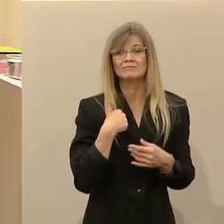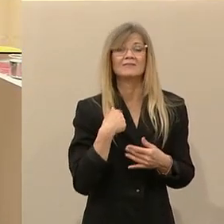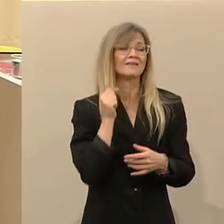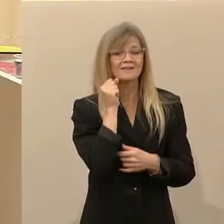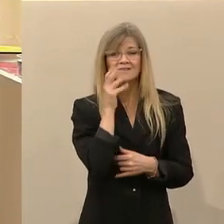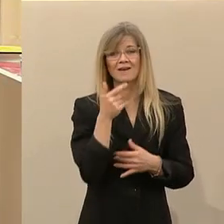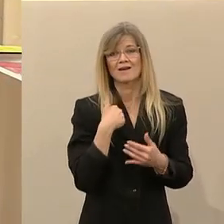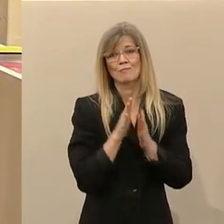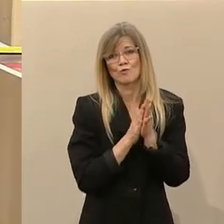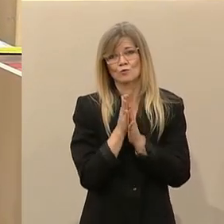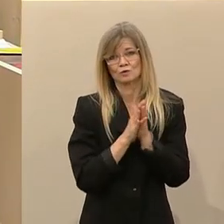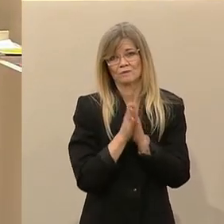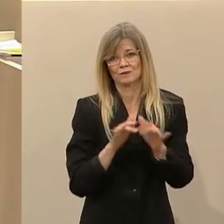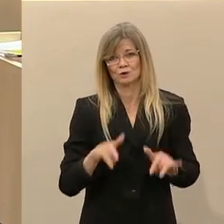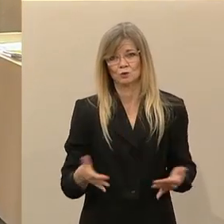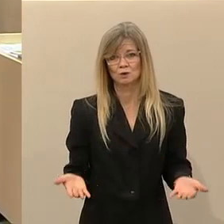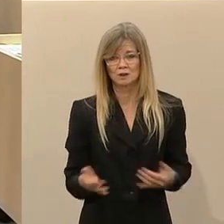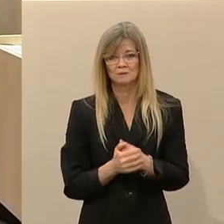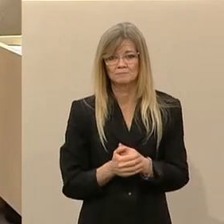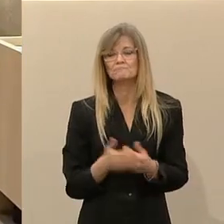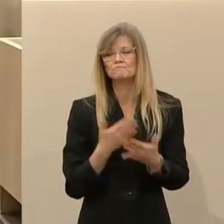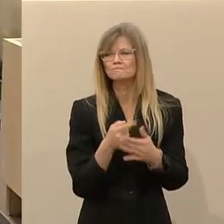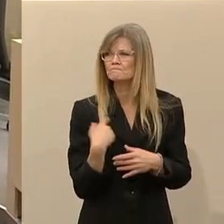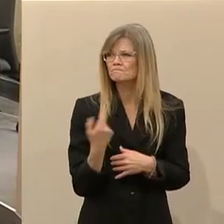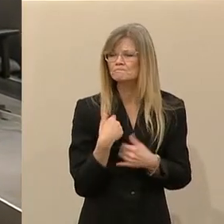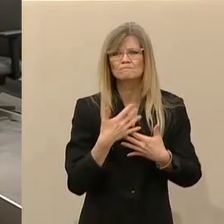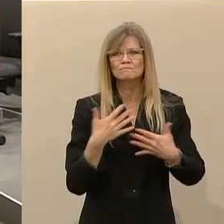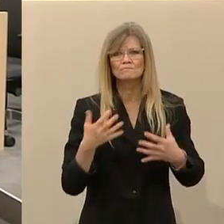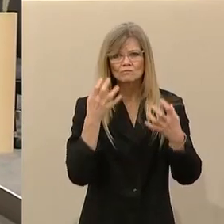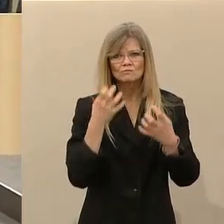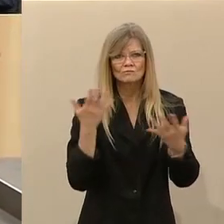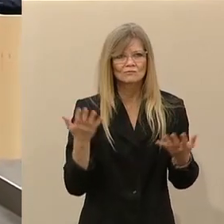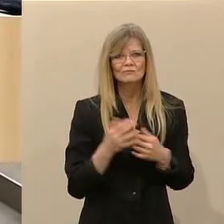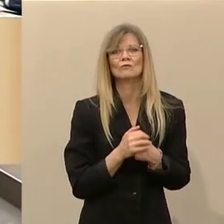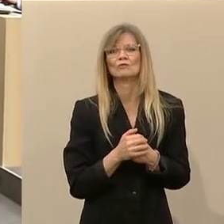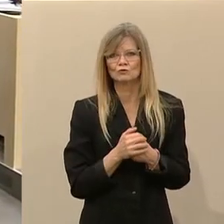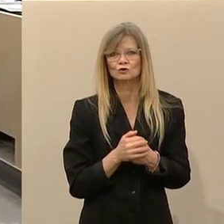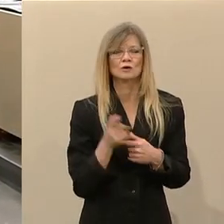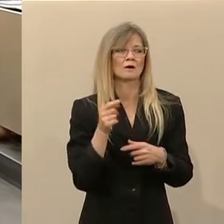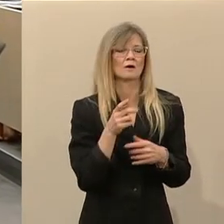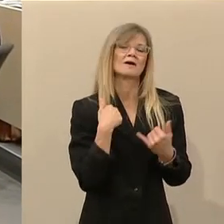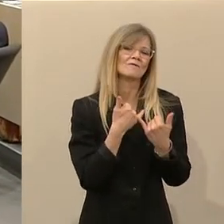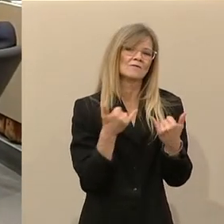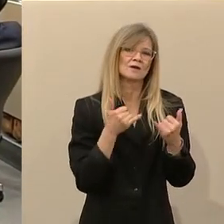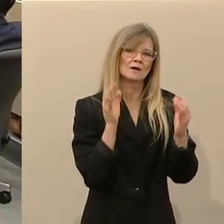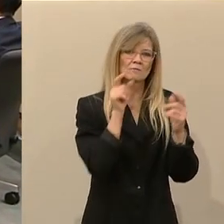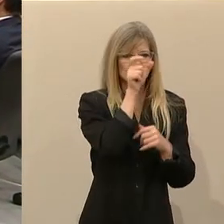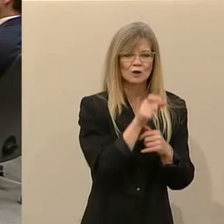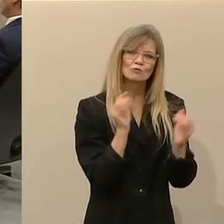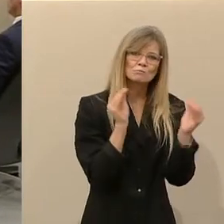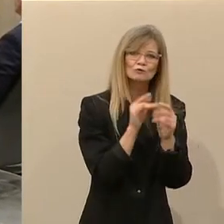ist uns daher ein großes Anliegen, dass eine persönliche Entwicklung im Beruf uns allen offen steht. Und es ist unser